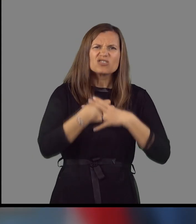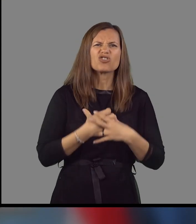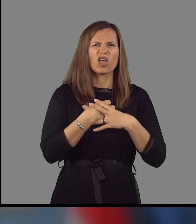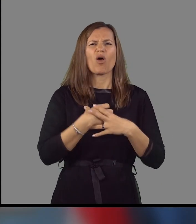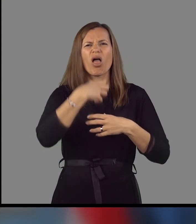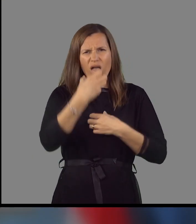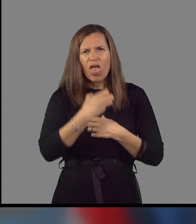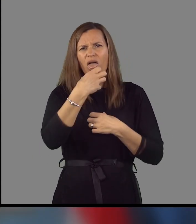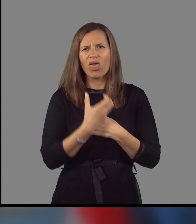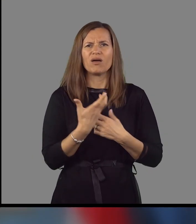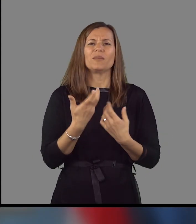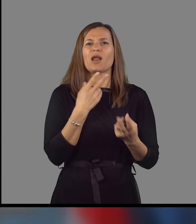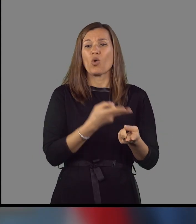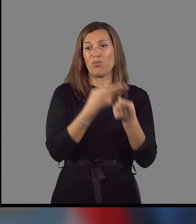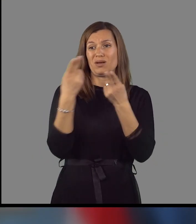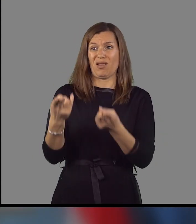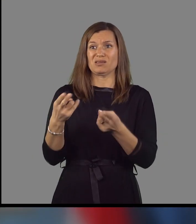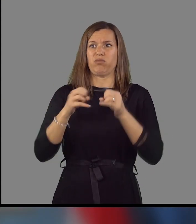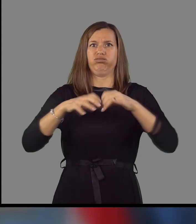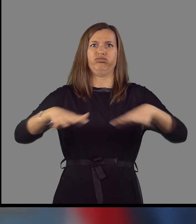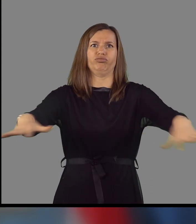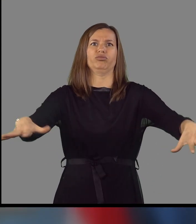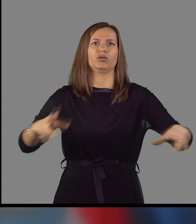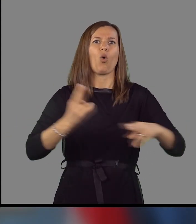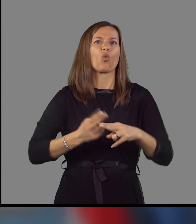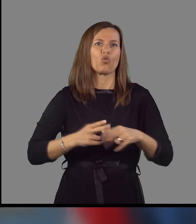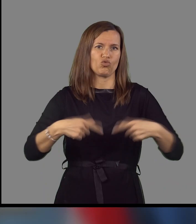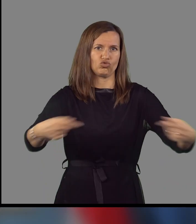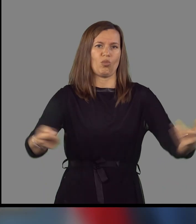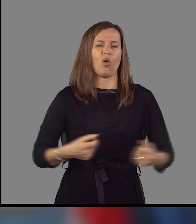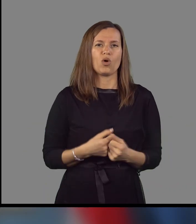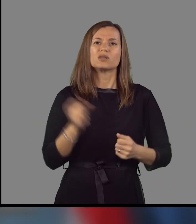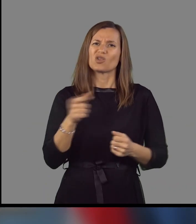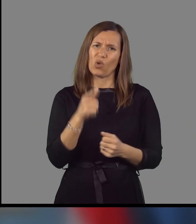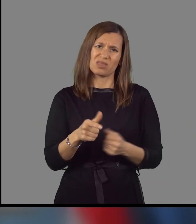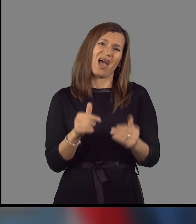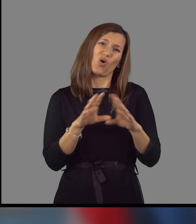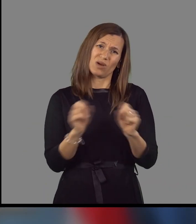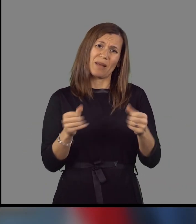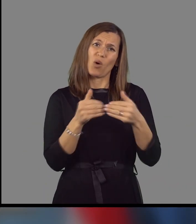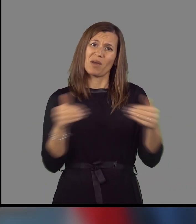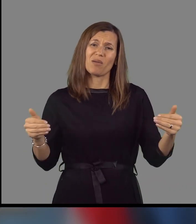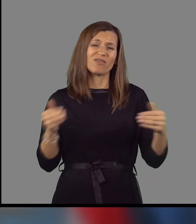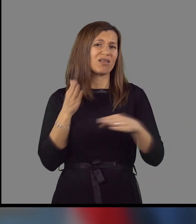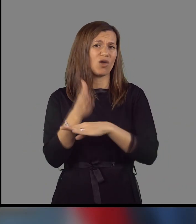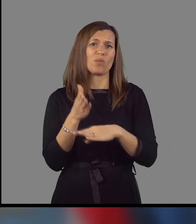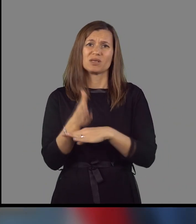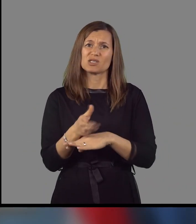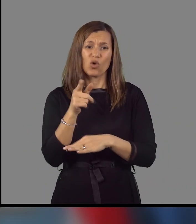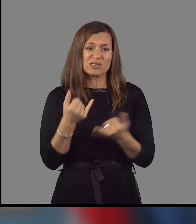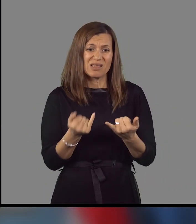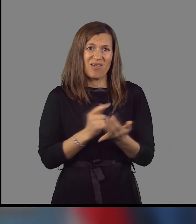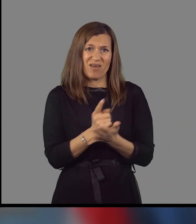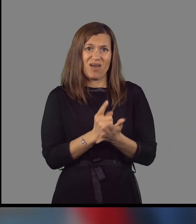kašljajo, kihajo in bi lahko vnesle v celotno populacijo v dom okužbo, zato je ta ukrep